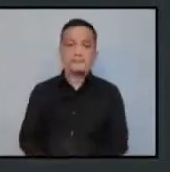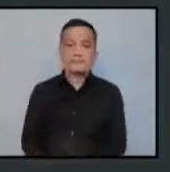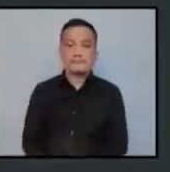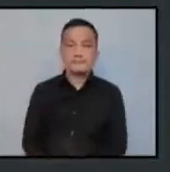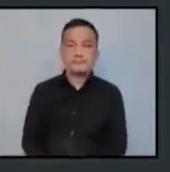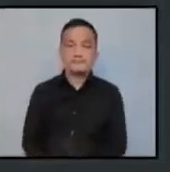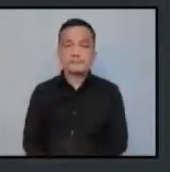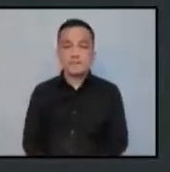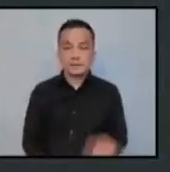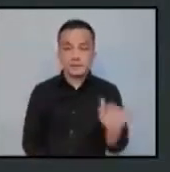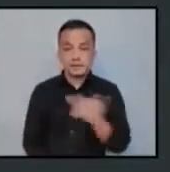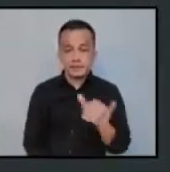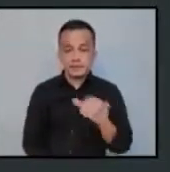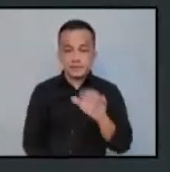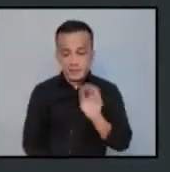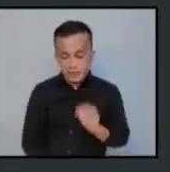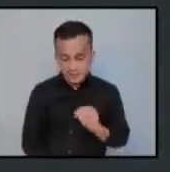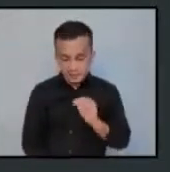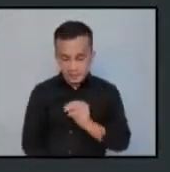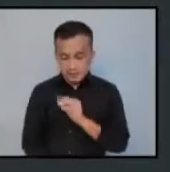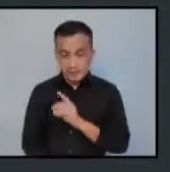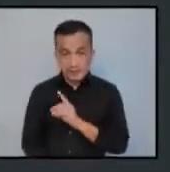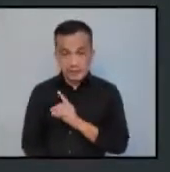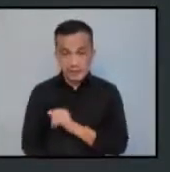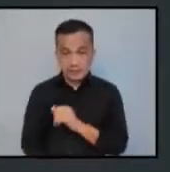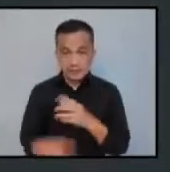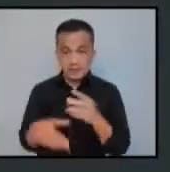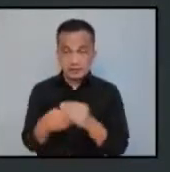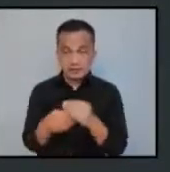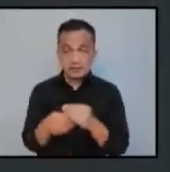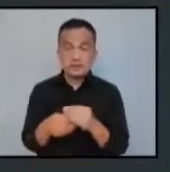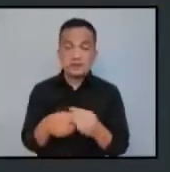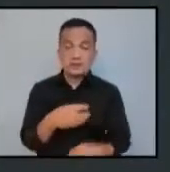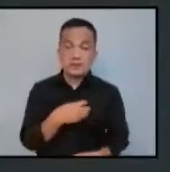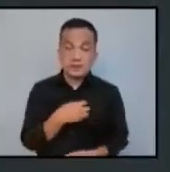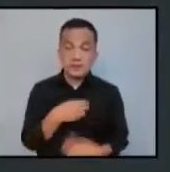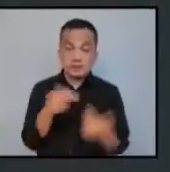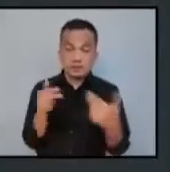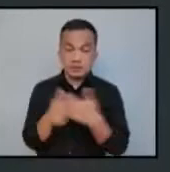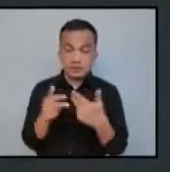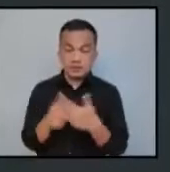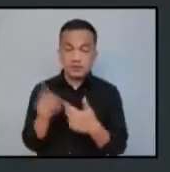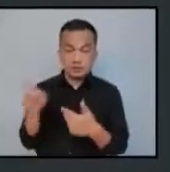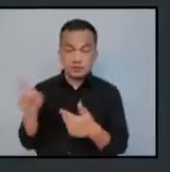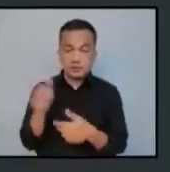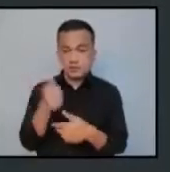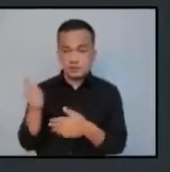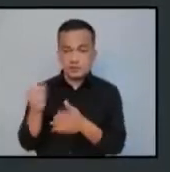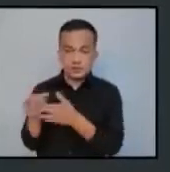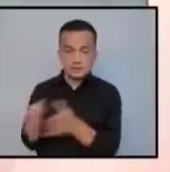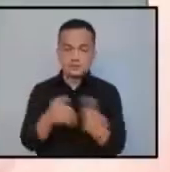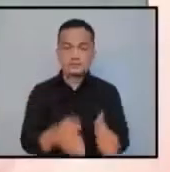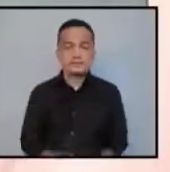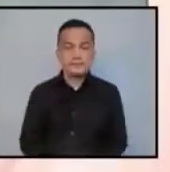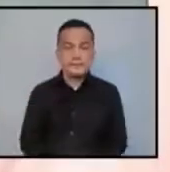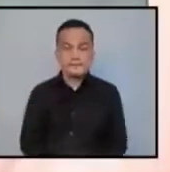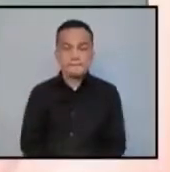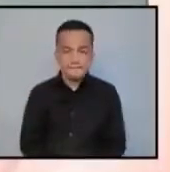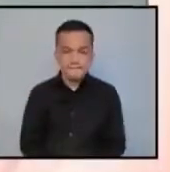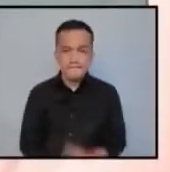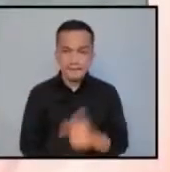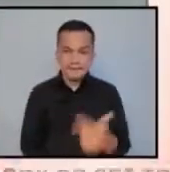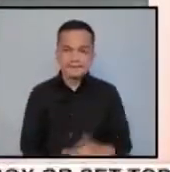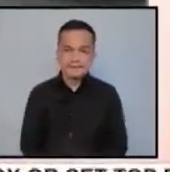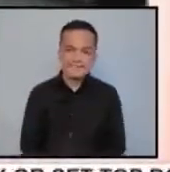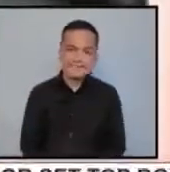MMDA magdadagdag sila ng mga traffic enforcer doon sa mga alternate routes. Dayan? Okay, naku,